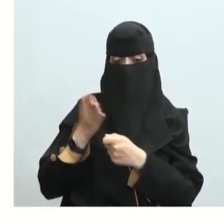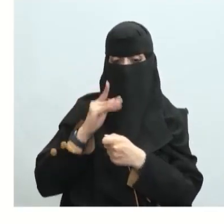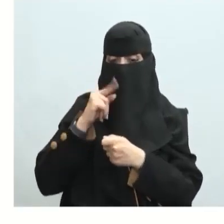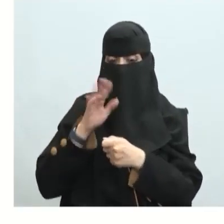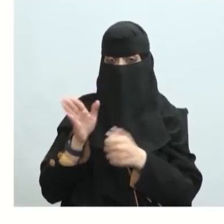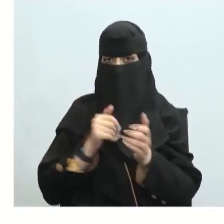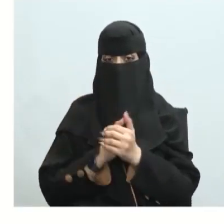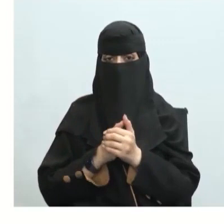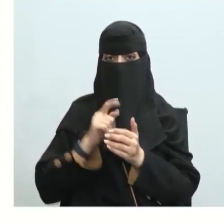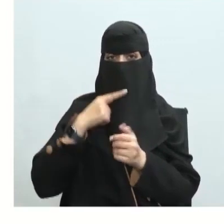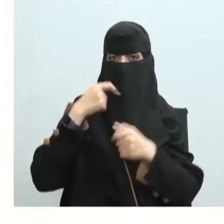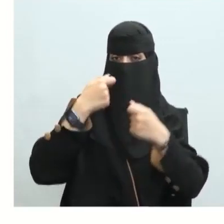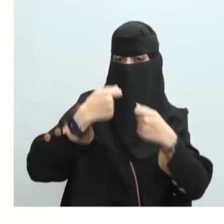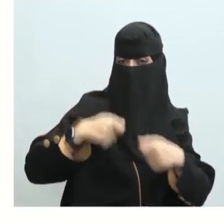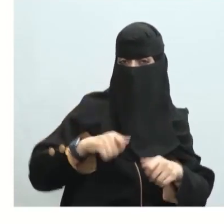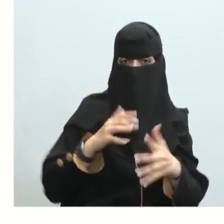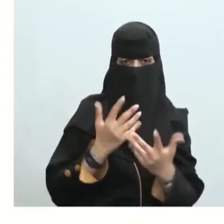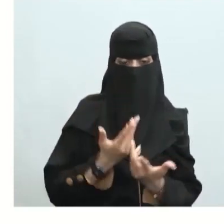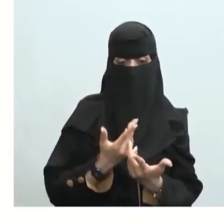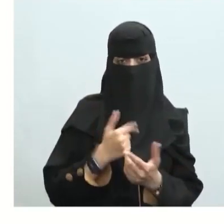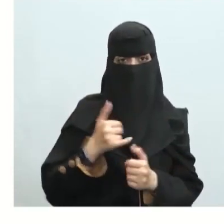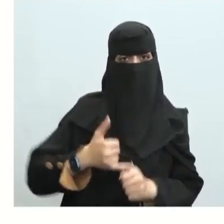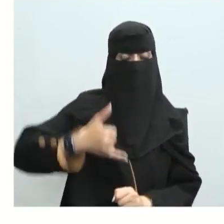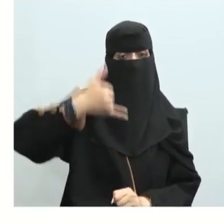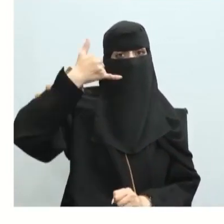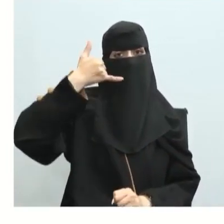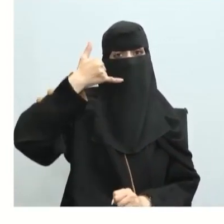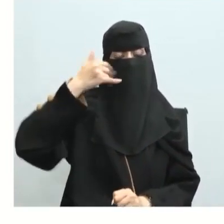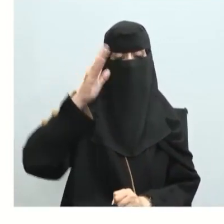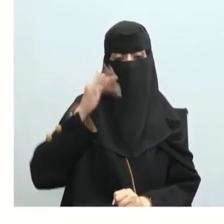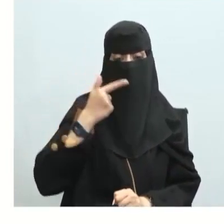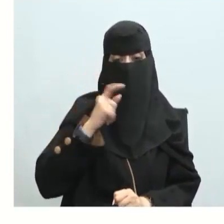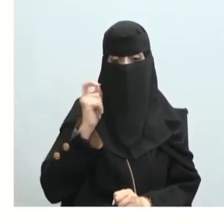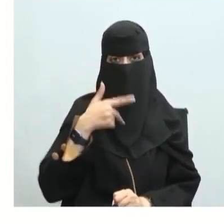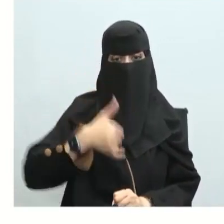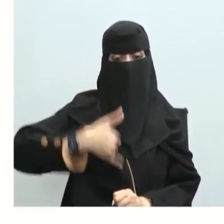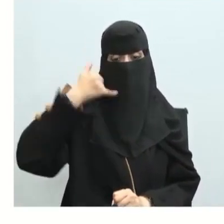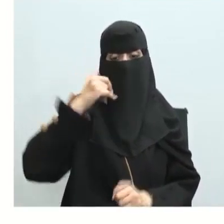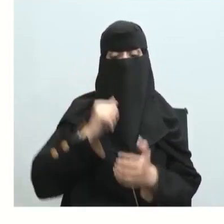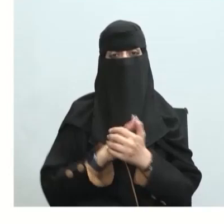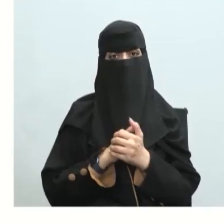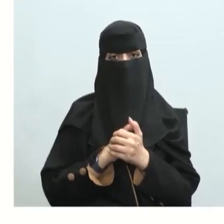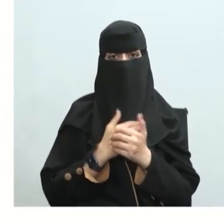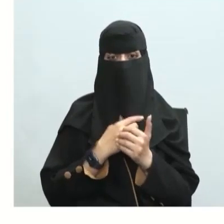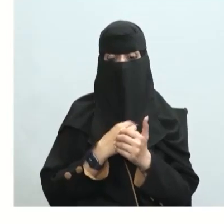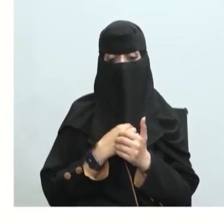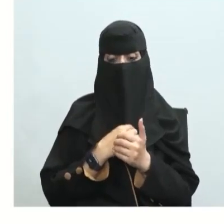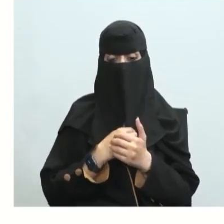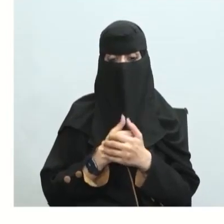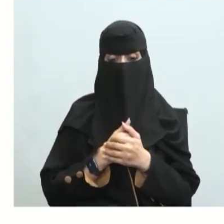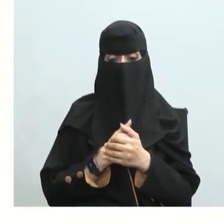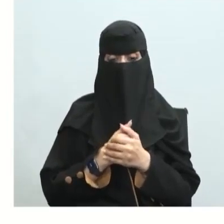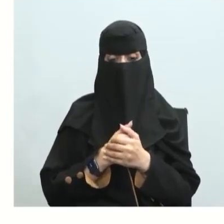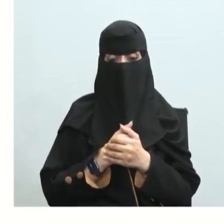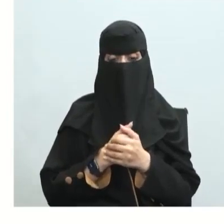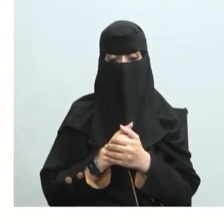ذلك بعد ذلك هنا الدفع بادر بالاتصال هنا الدفع والفائده استمتع باحدث قنوات المعلومات